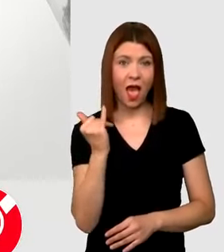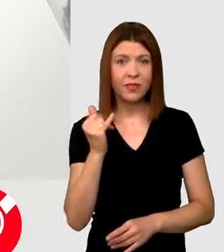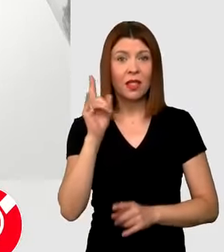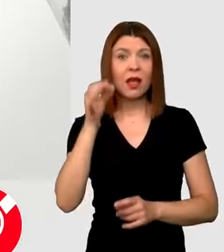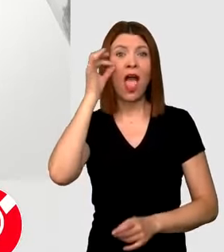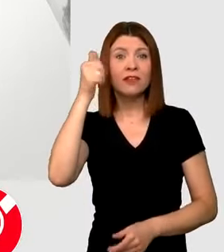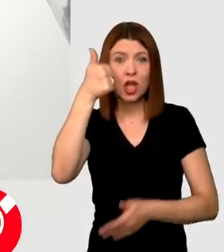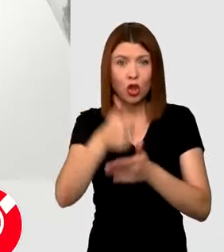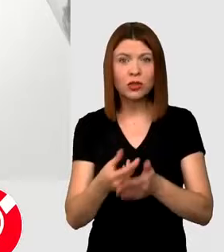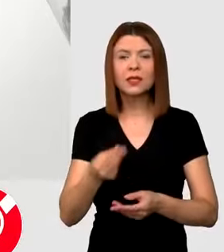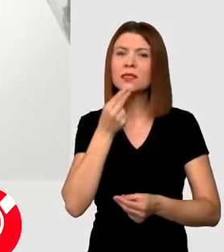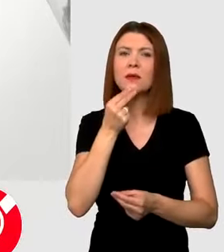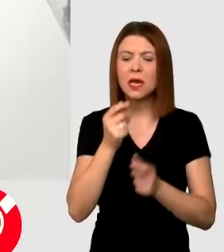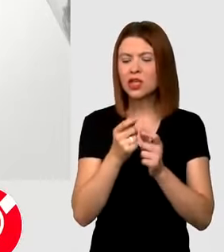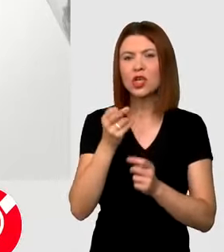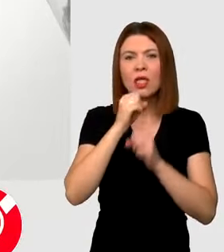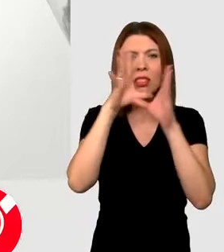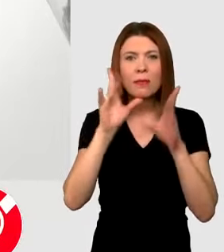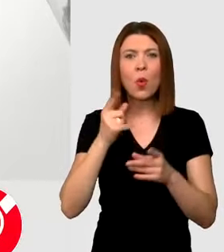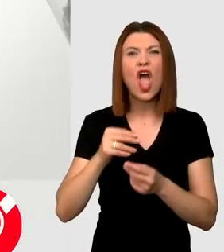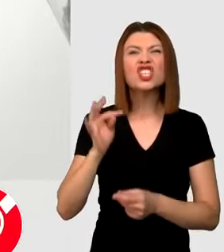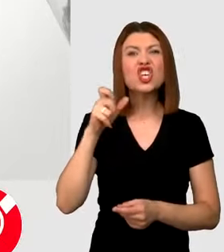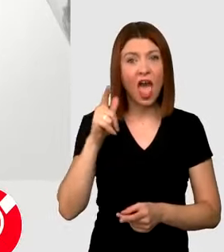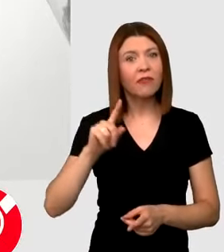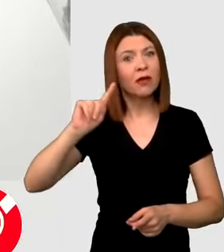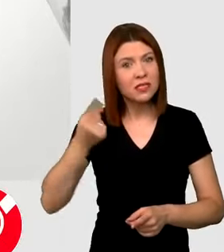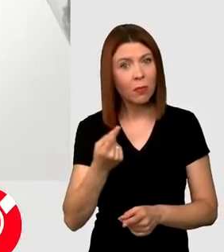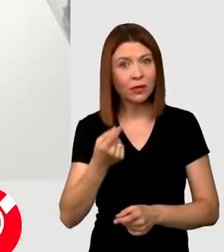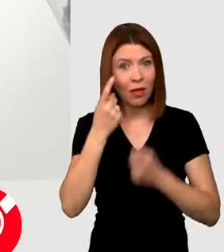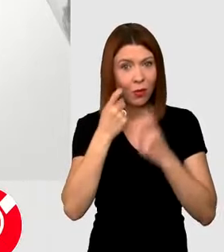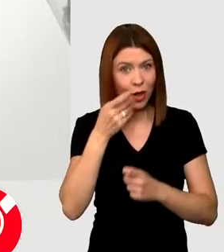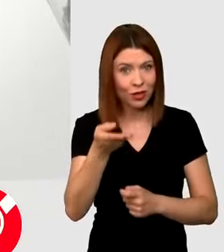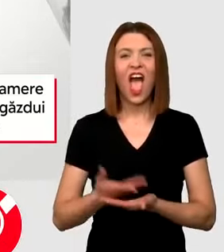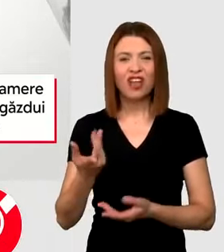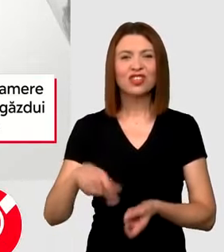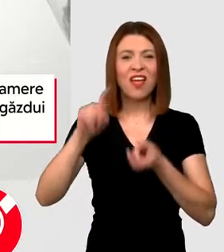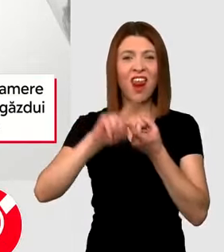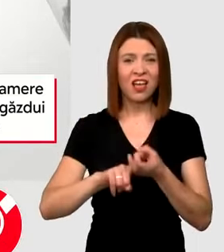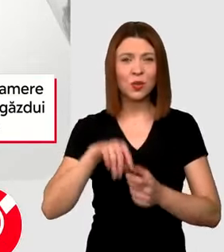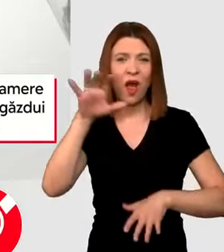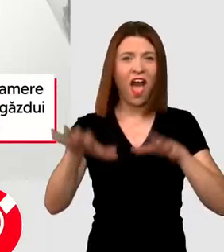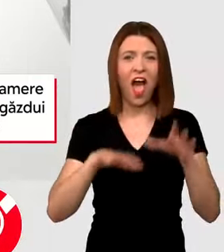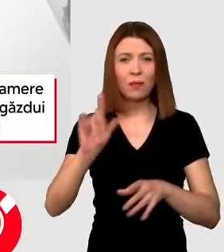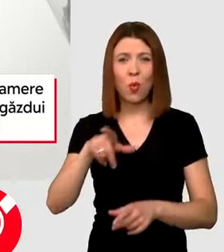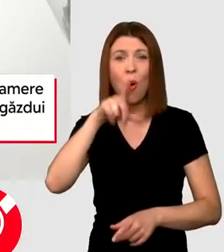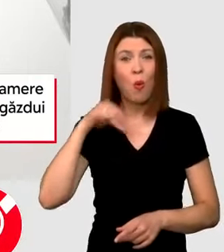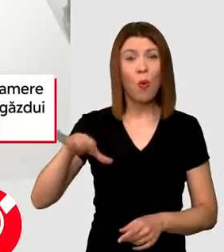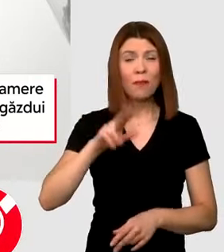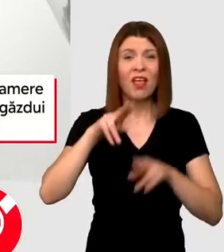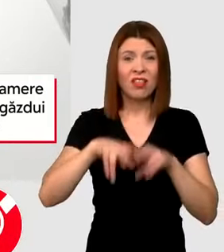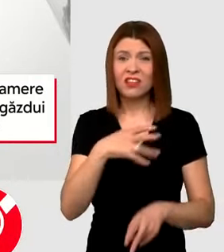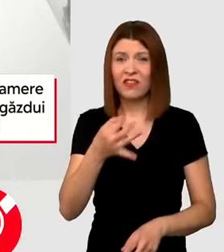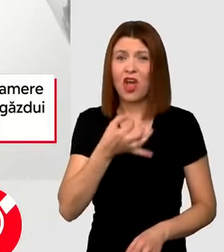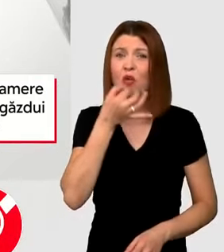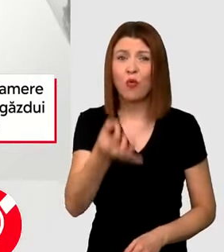visat vreodată să iei micul dejun cu o girafă, să știi că este posibil. Te-am făcut curios? Hai să vedem. Asta, interacțiunea animalelor cu oamenii te lasă